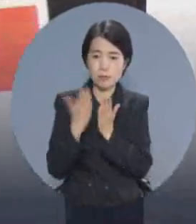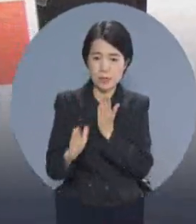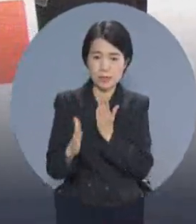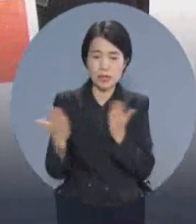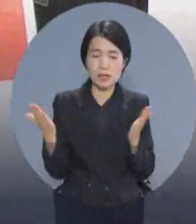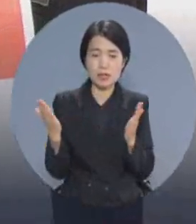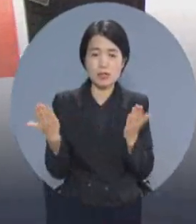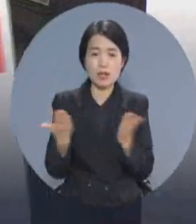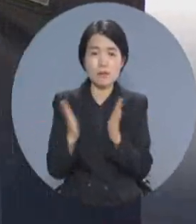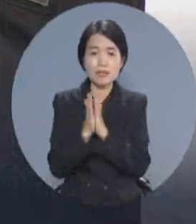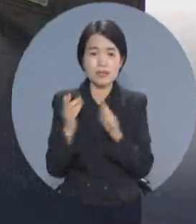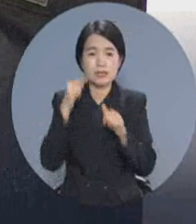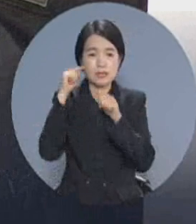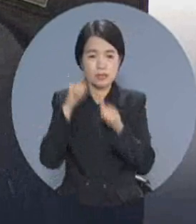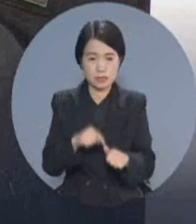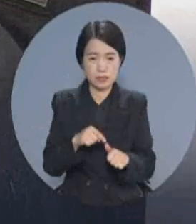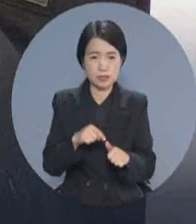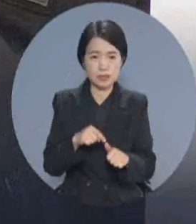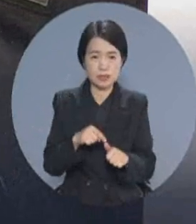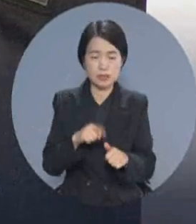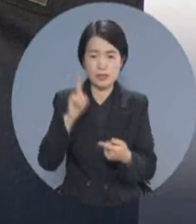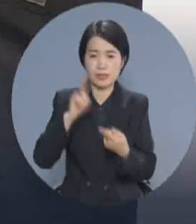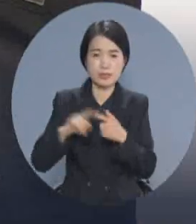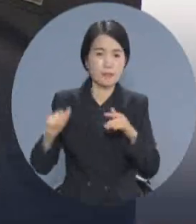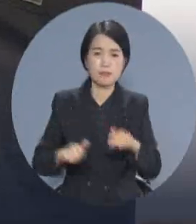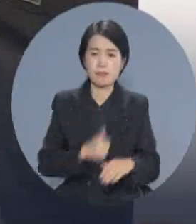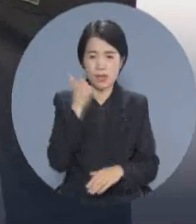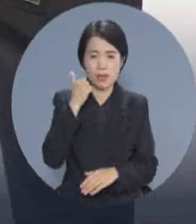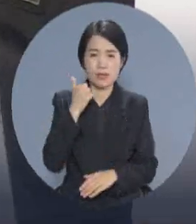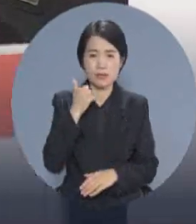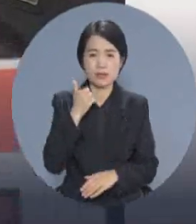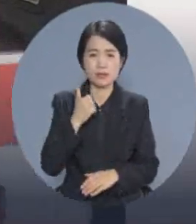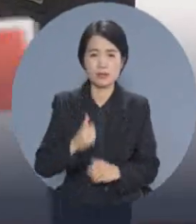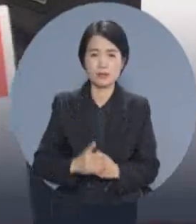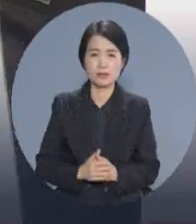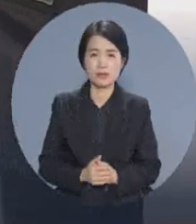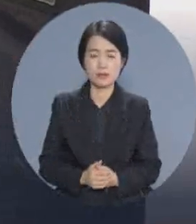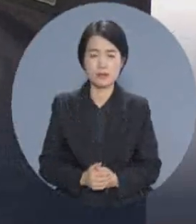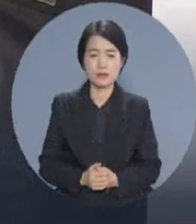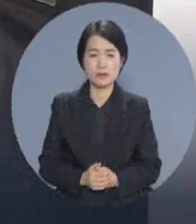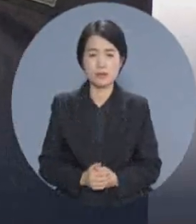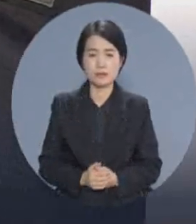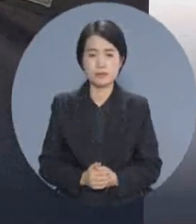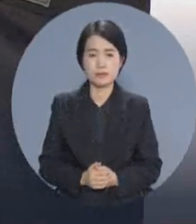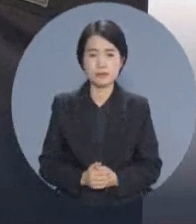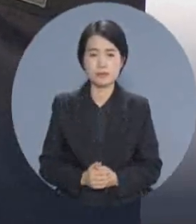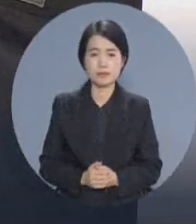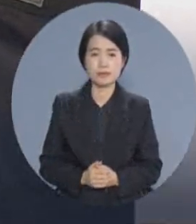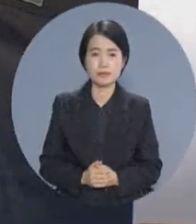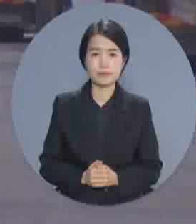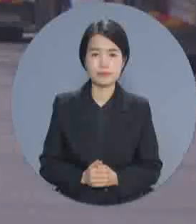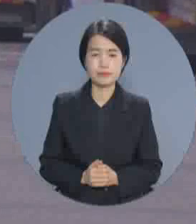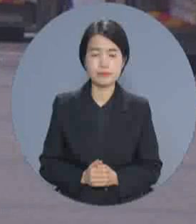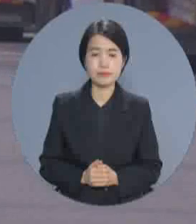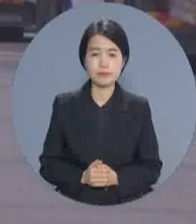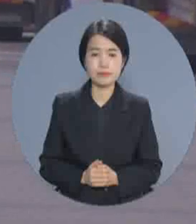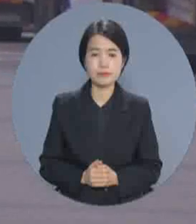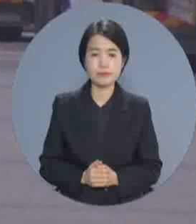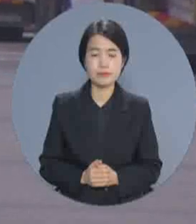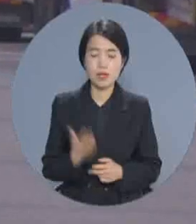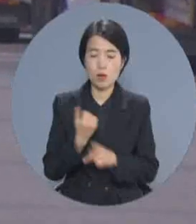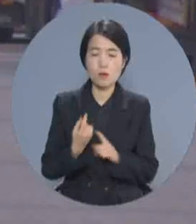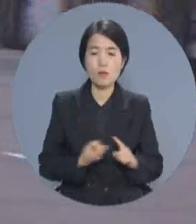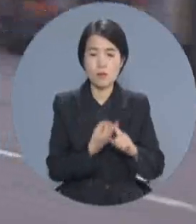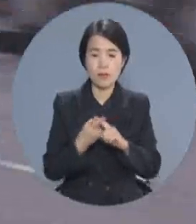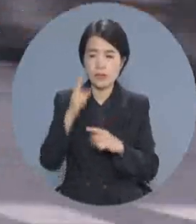반헌법적인 업무 개시 명령을 내린 것에 대해서 대단히 분노하고 있습니다.